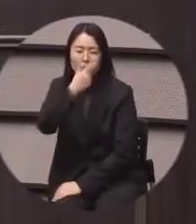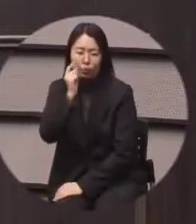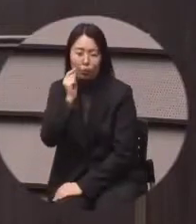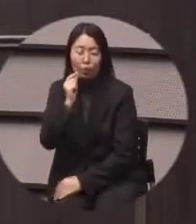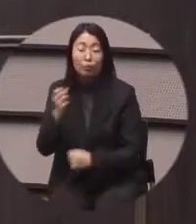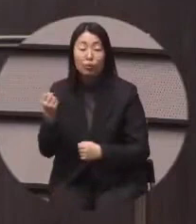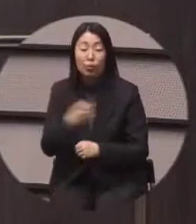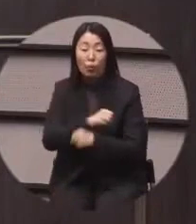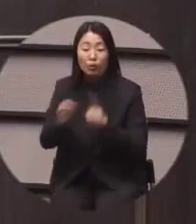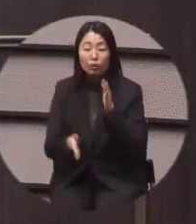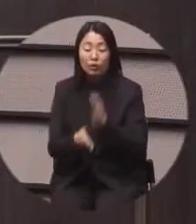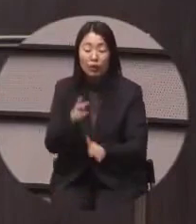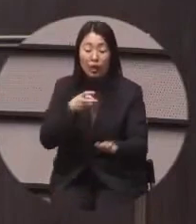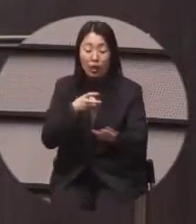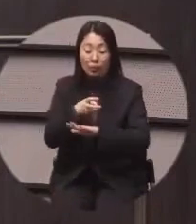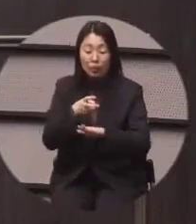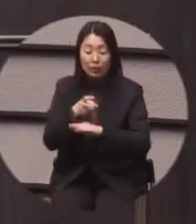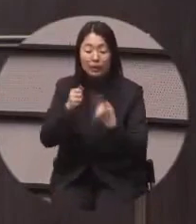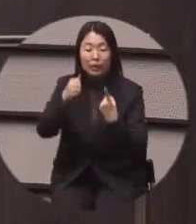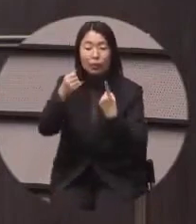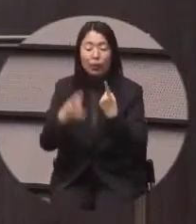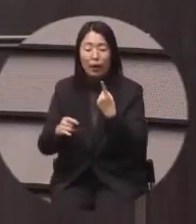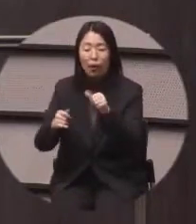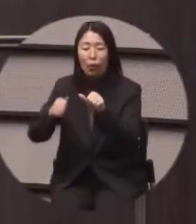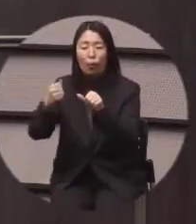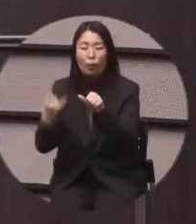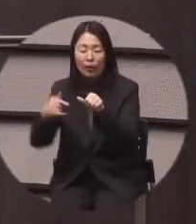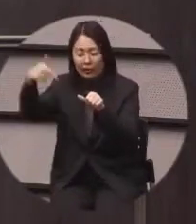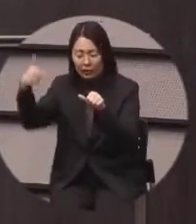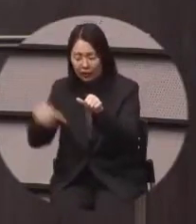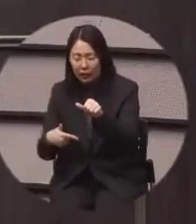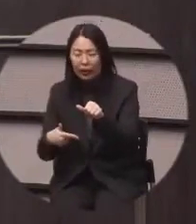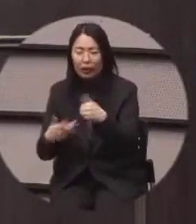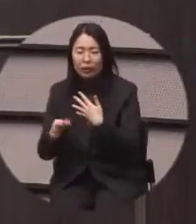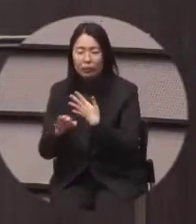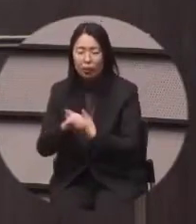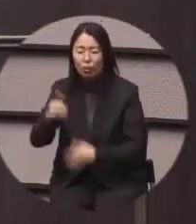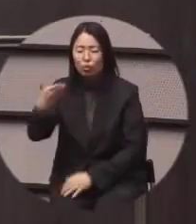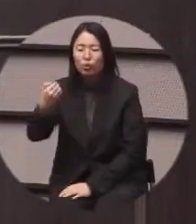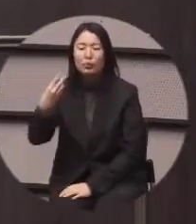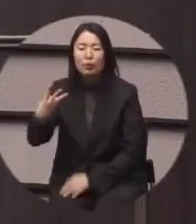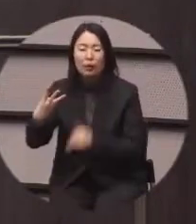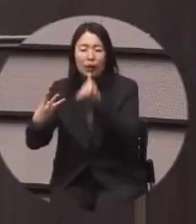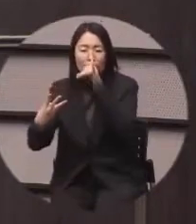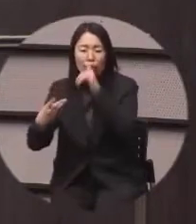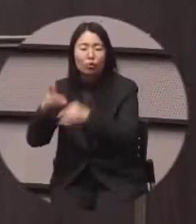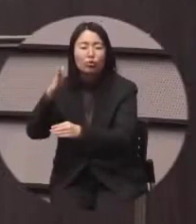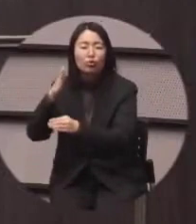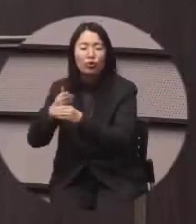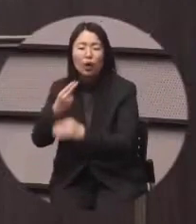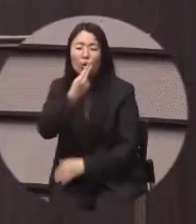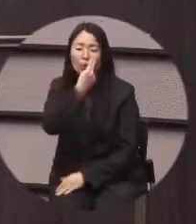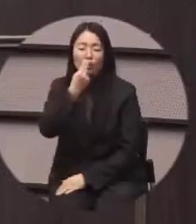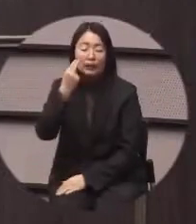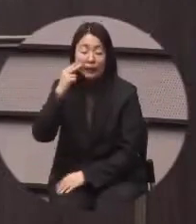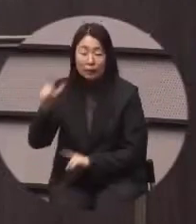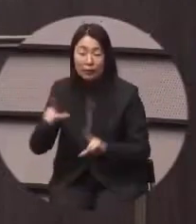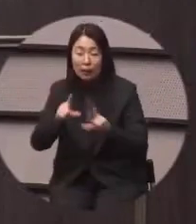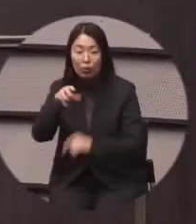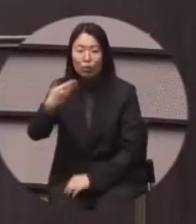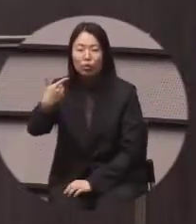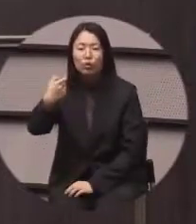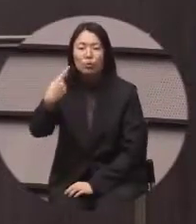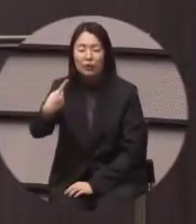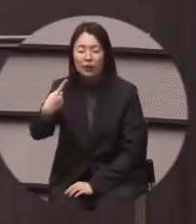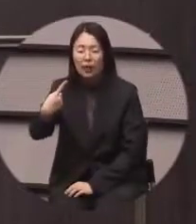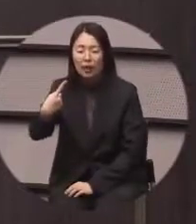버스 운영 횟수가 1일 5회 이하인 노선은 총 93개 노선이며 이 중 곤지암 생활권역이